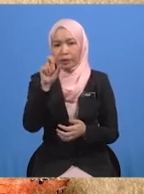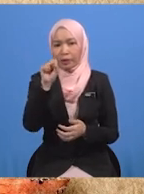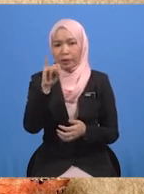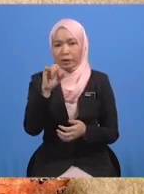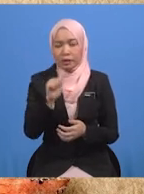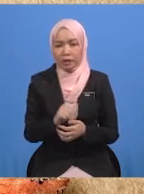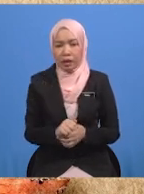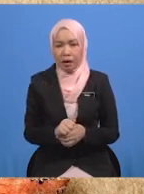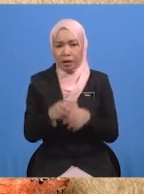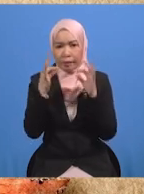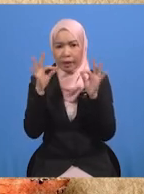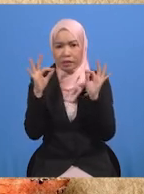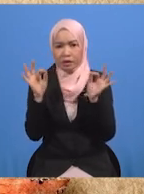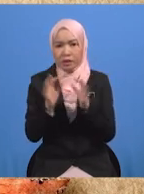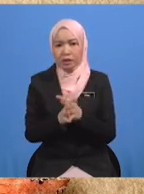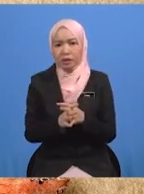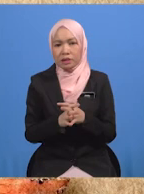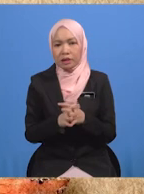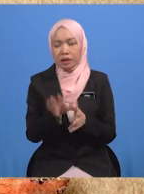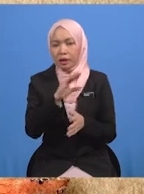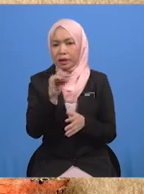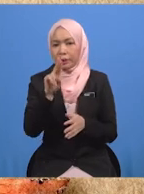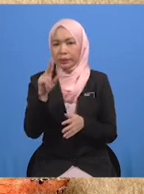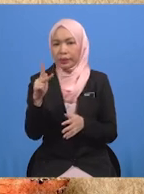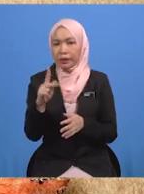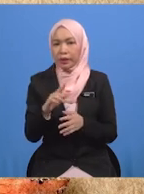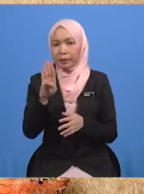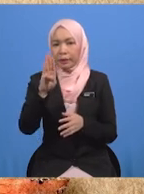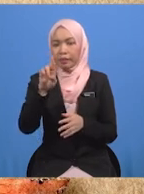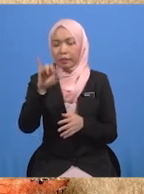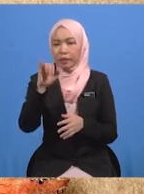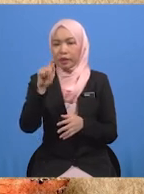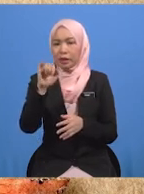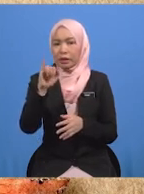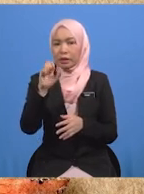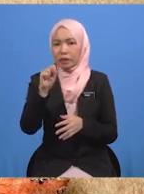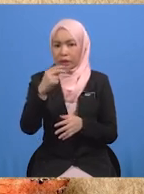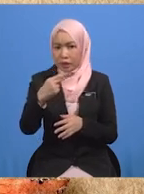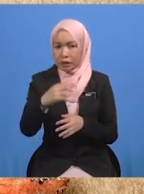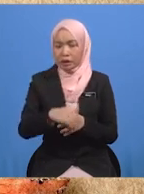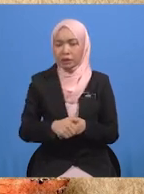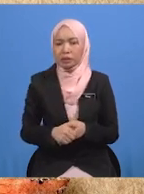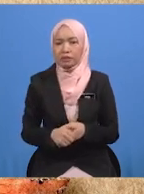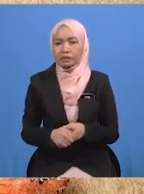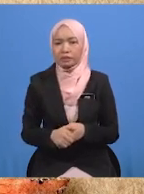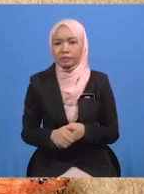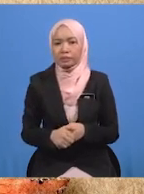untuk menguasai wilayah-wilayah kerajaan Turki Uthmaniyah sekiranya empayar tersebut